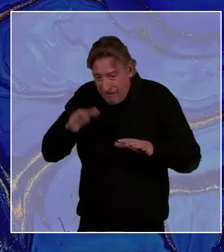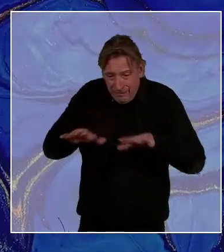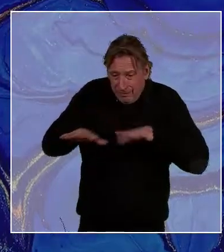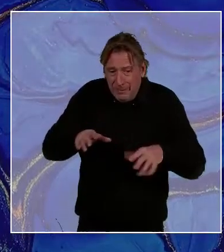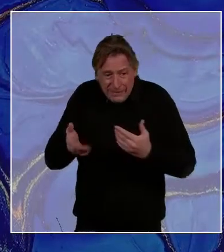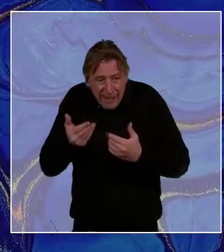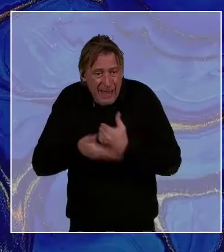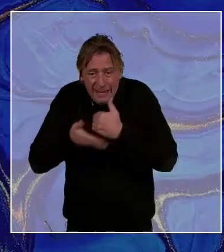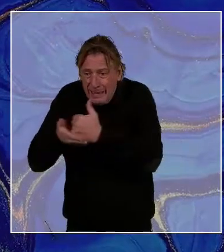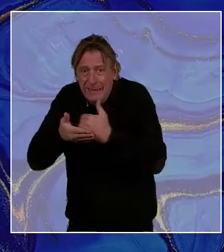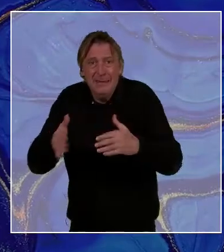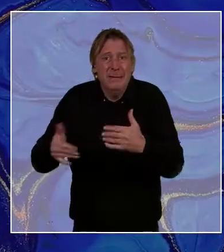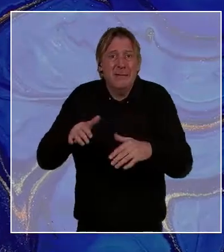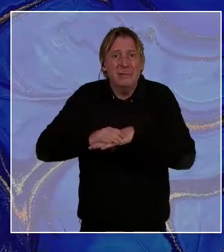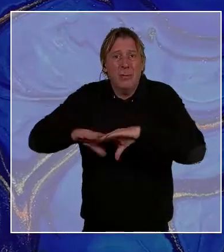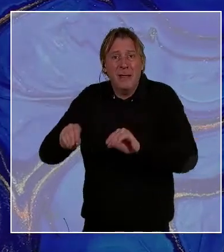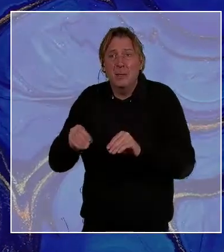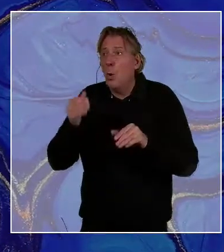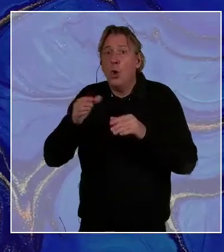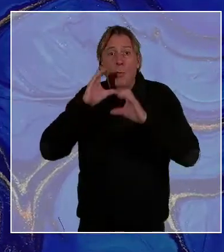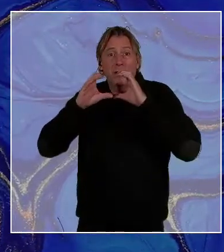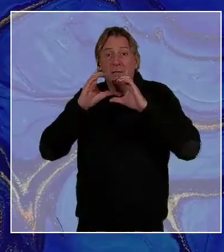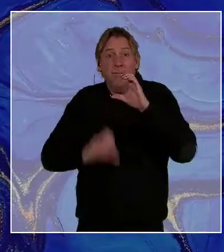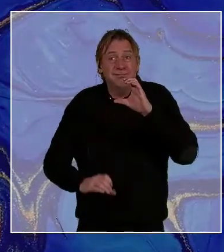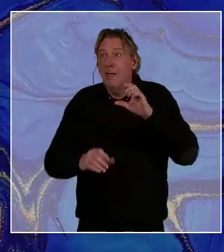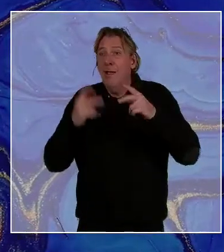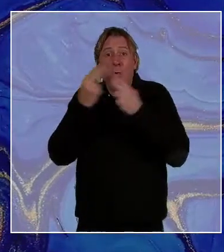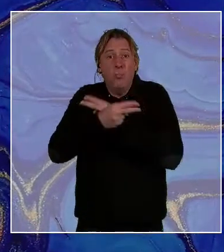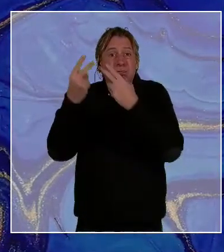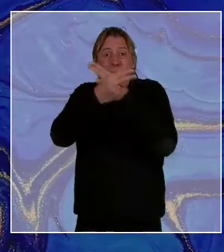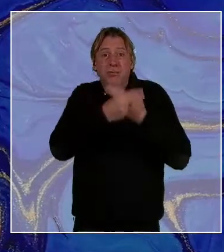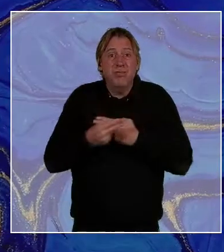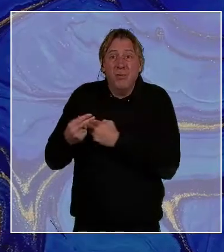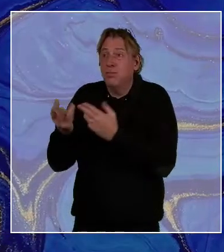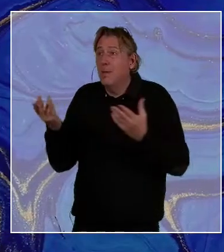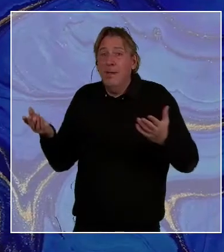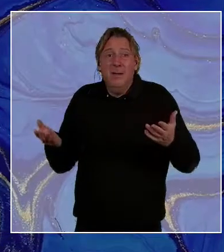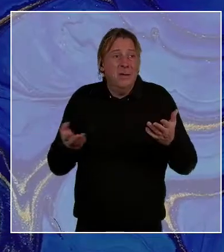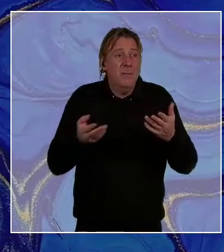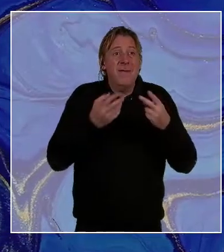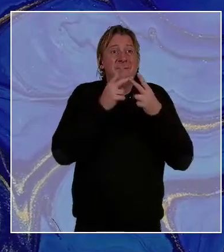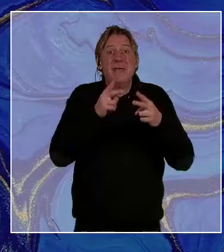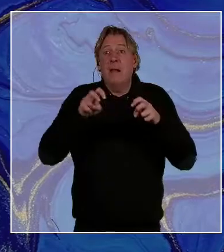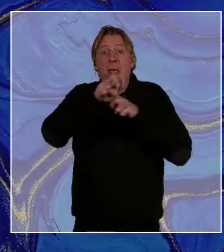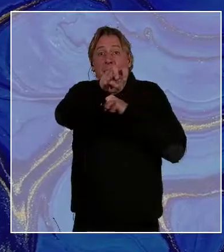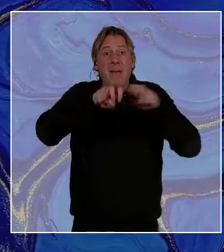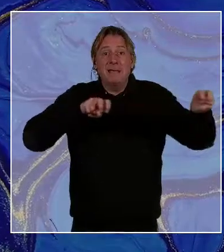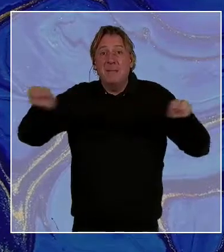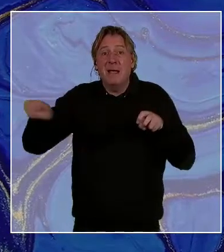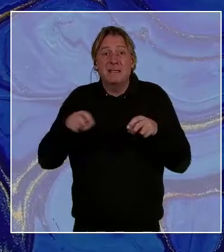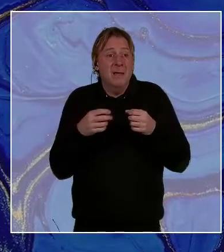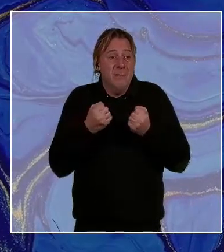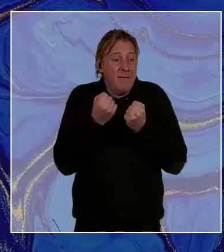pouvoir agir. Il n'y avait pas de moyens de communication. Personne ne pouvait rejoindre la ville, que ce soit par